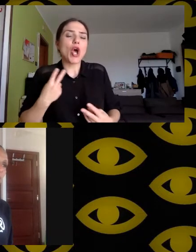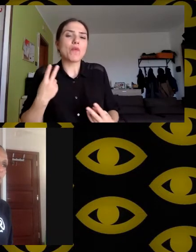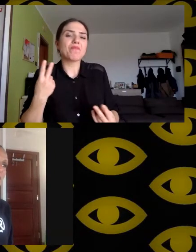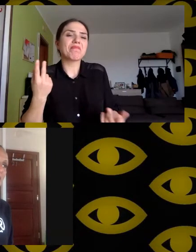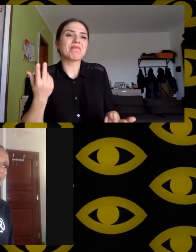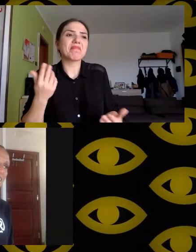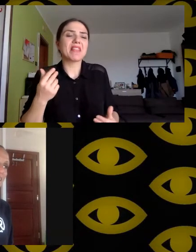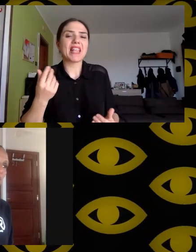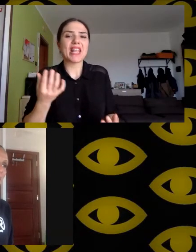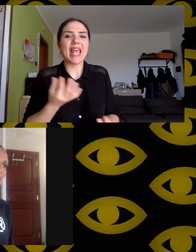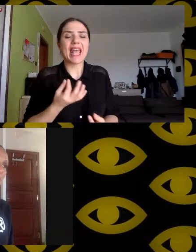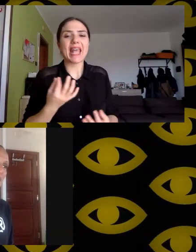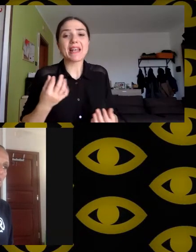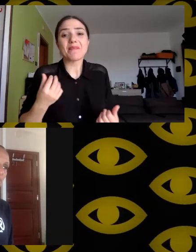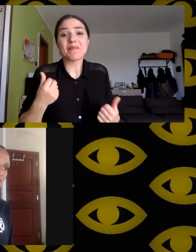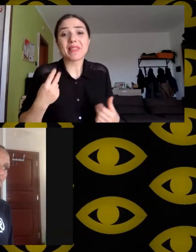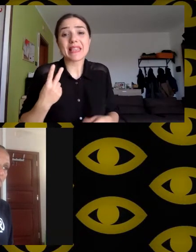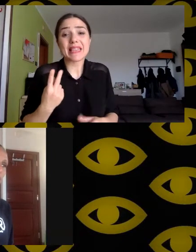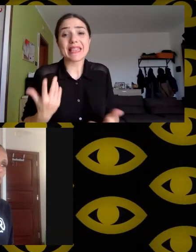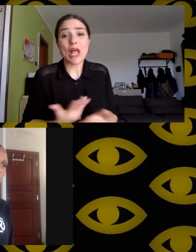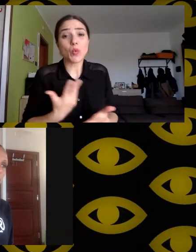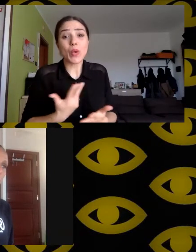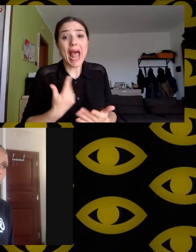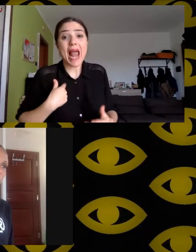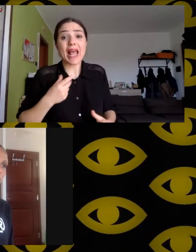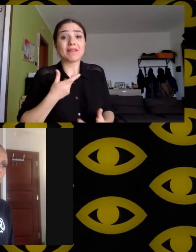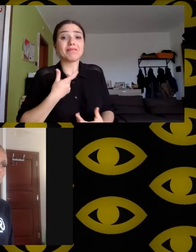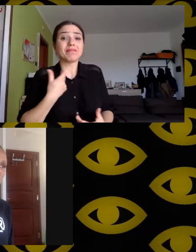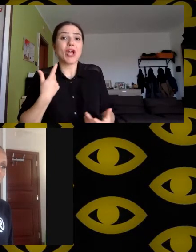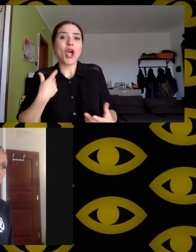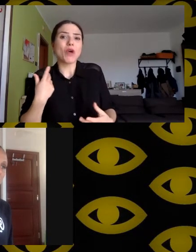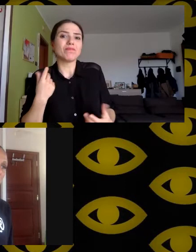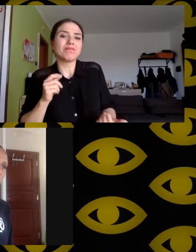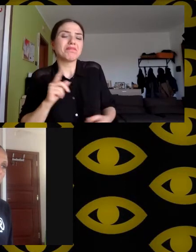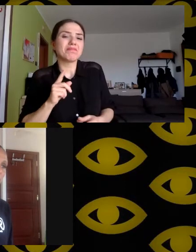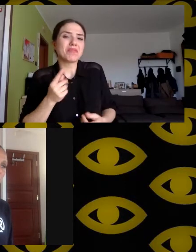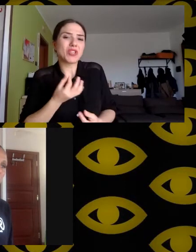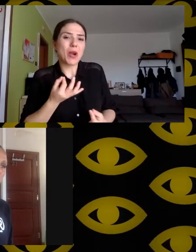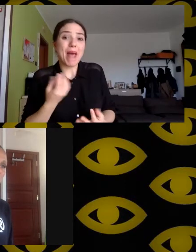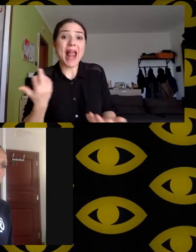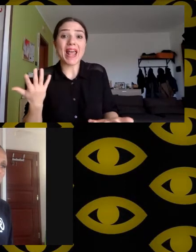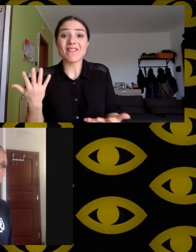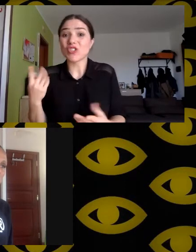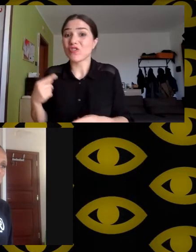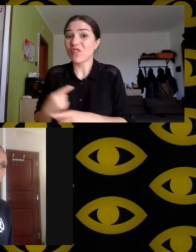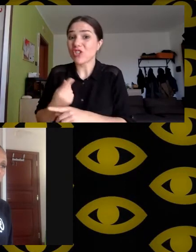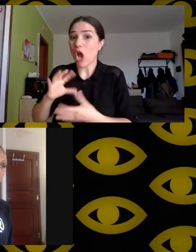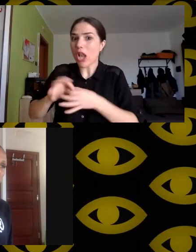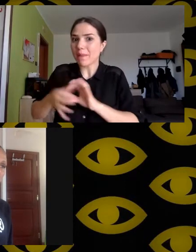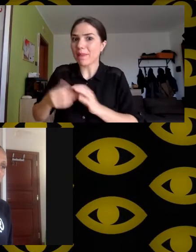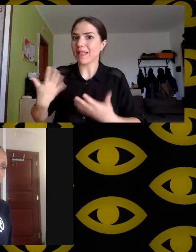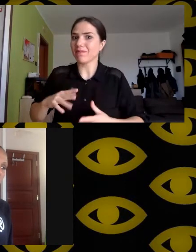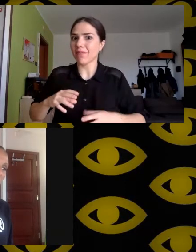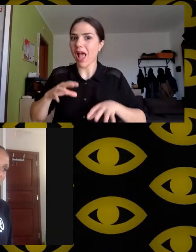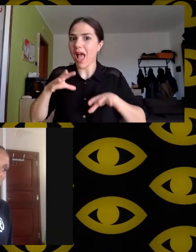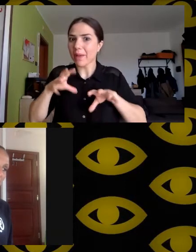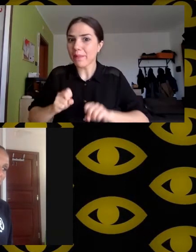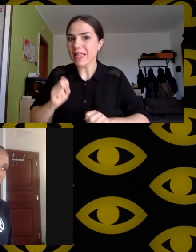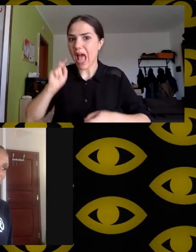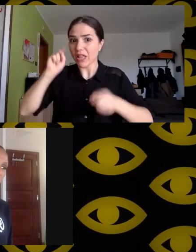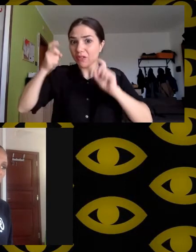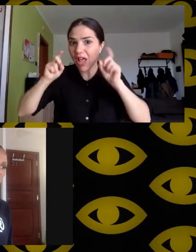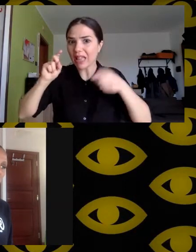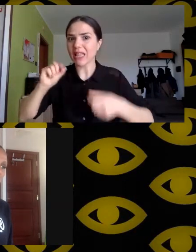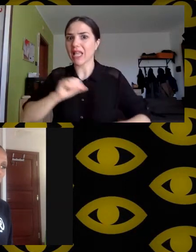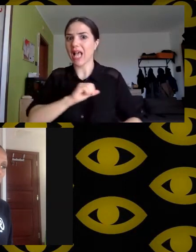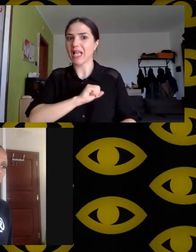l'ho conquistata, quindi mi ha soddisfatto di più il podio. Arrivare al podio, arrivarci in maniera insperata,